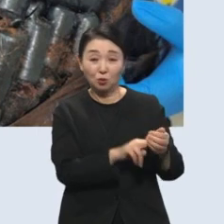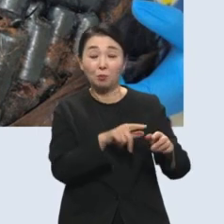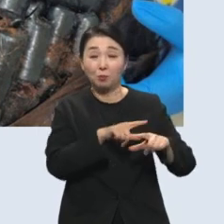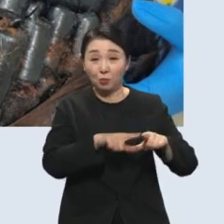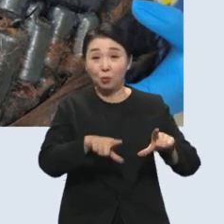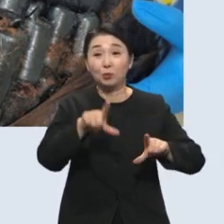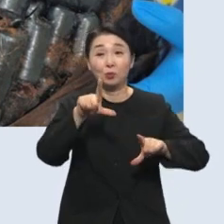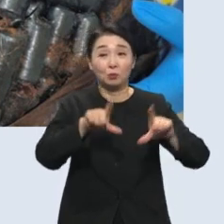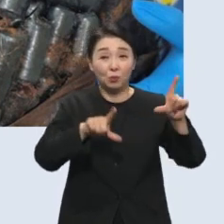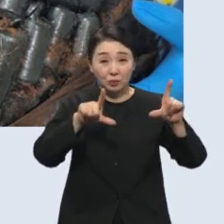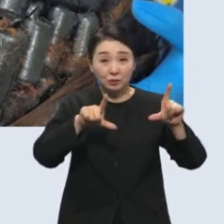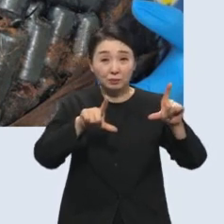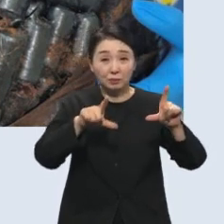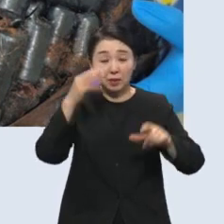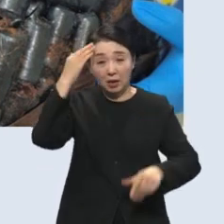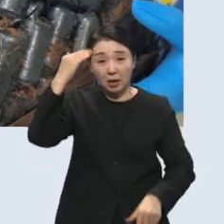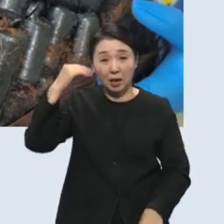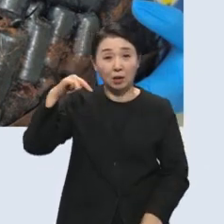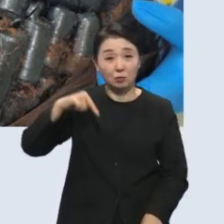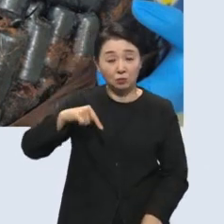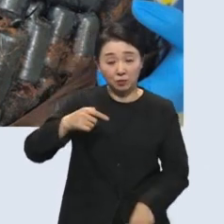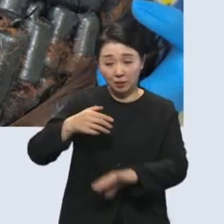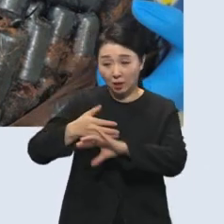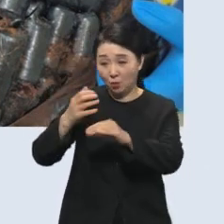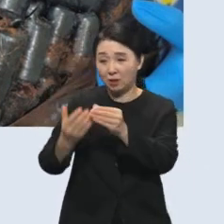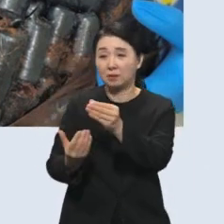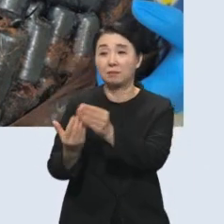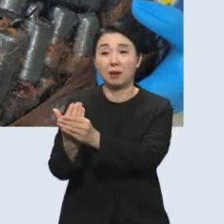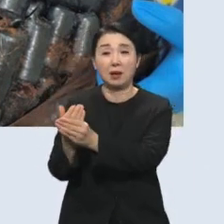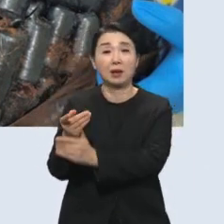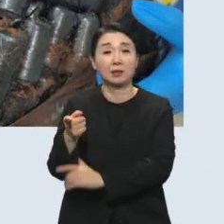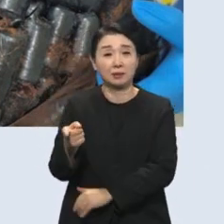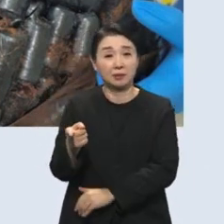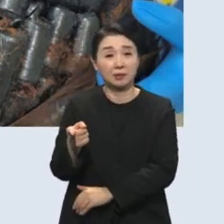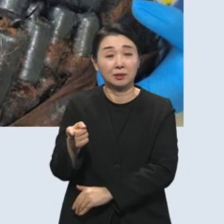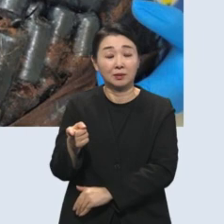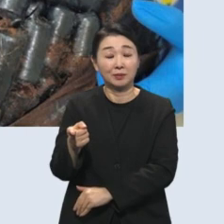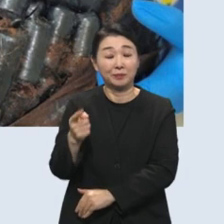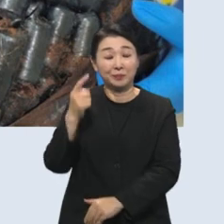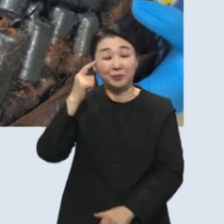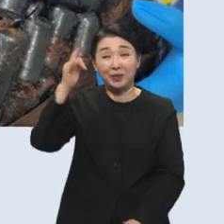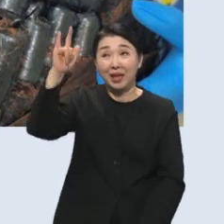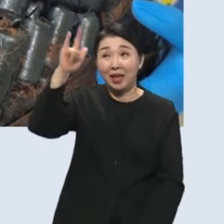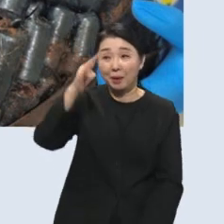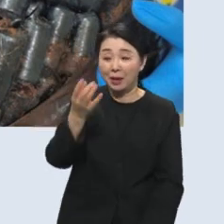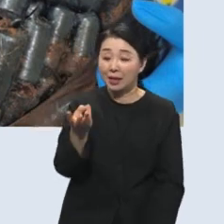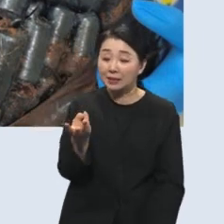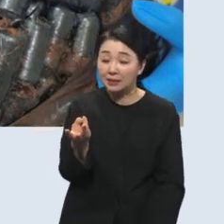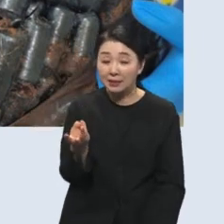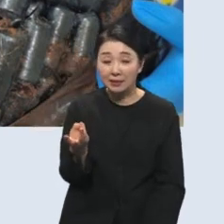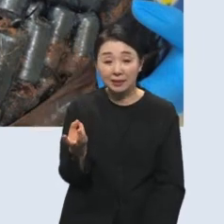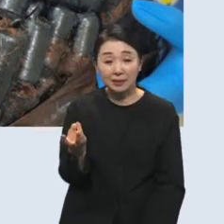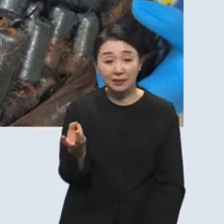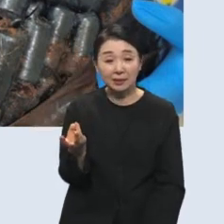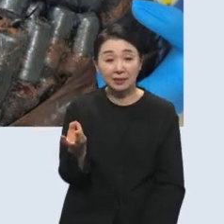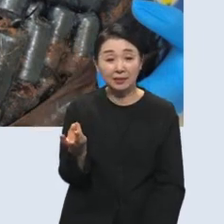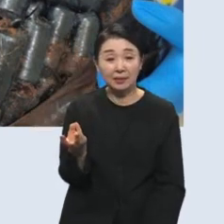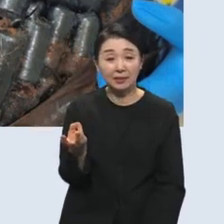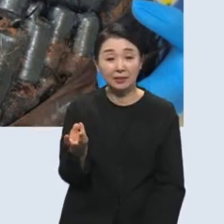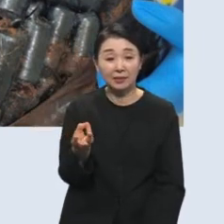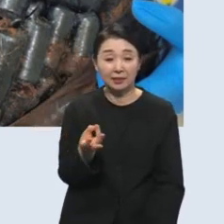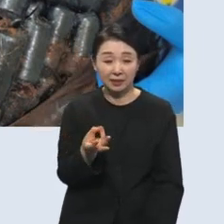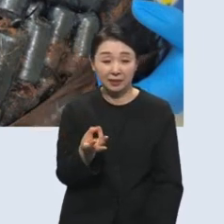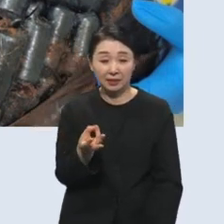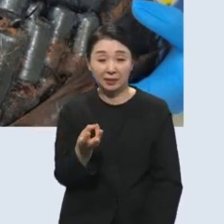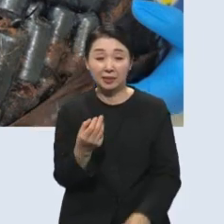형태인데 뭐 국내 같은 경우 해외에서 발생한 사례지만 그 해바라기 시 를 이렇게 가정을